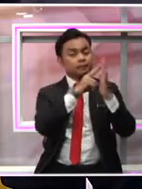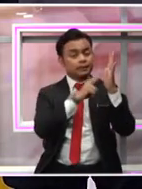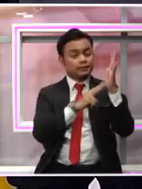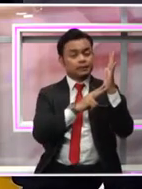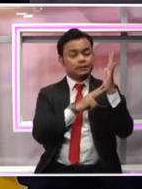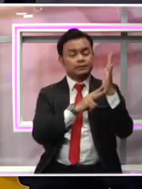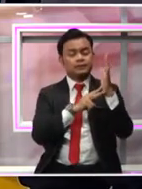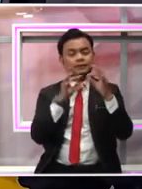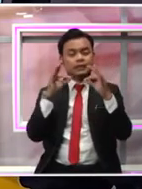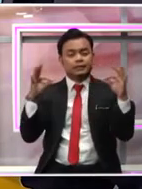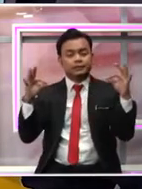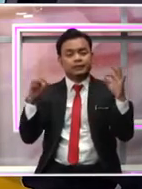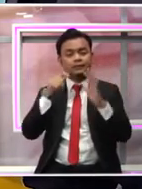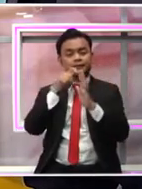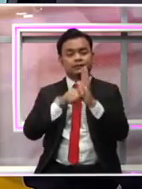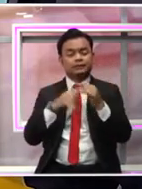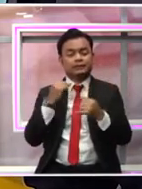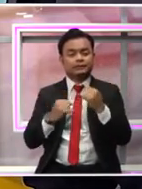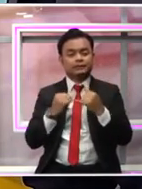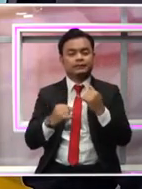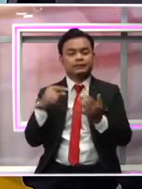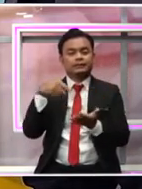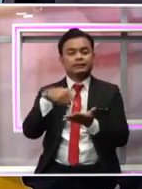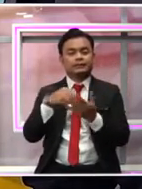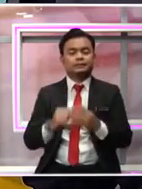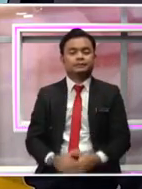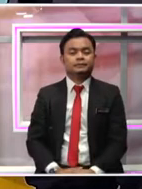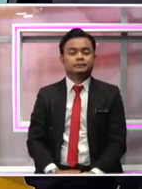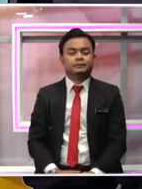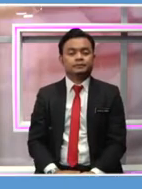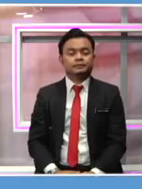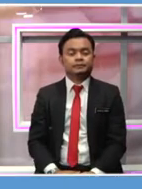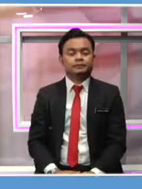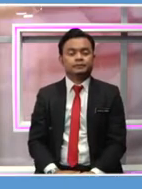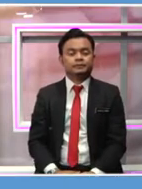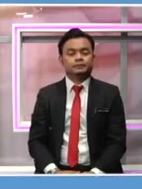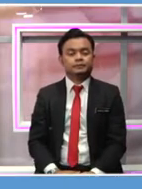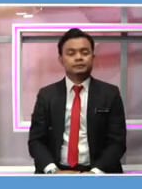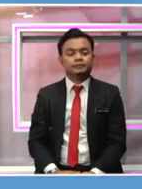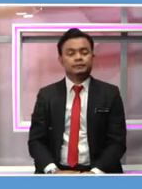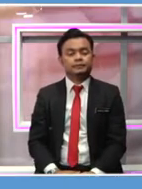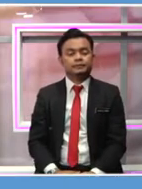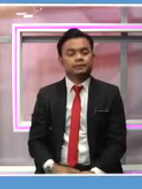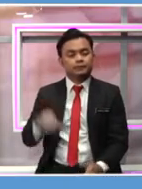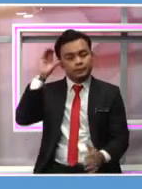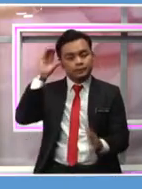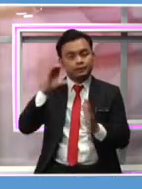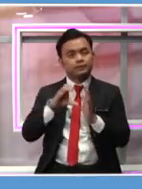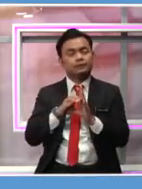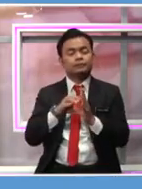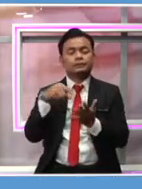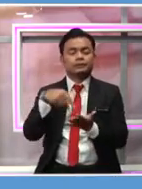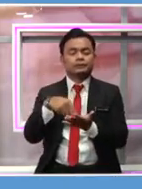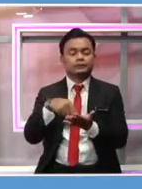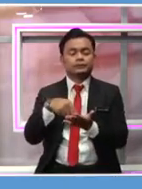di sawah kita tengok ayat yang terakhir ini ayah in terakhir dan gambar ini cekgu ulang sekali lagi ionisasi